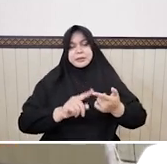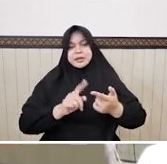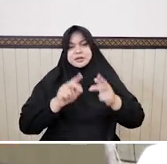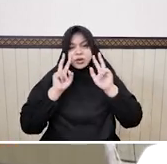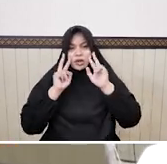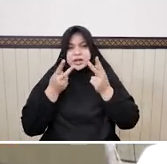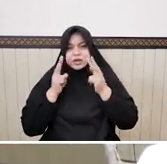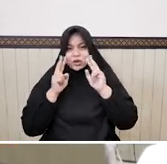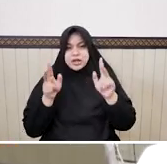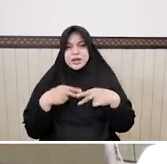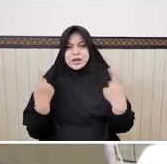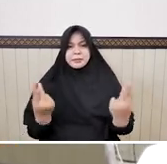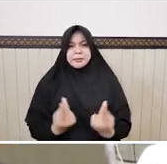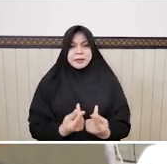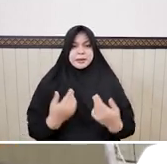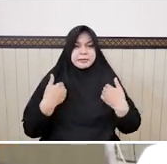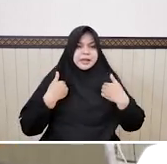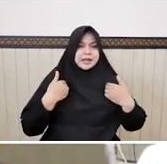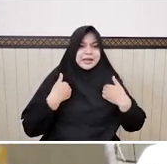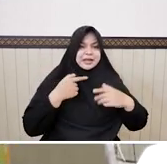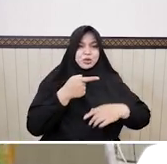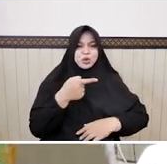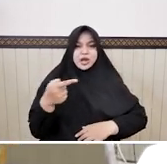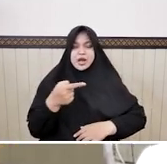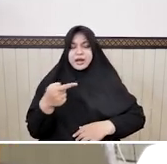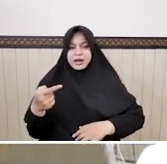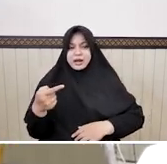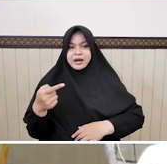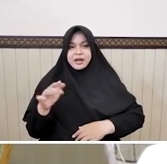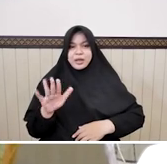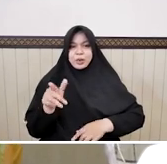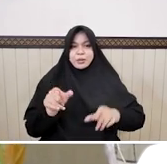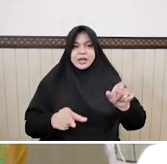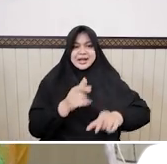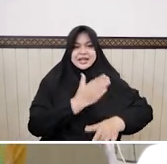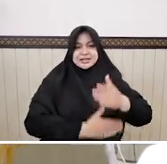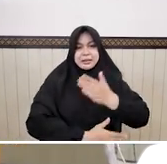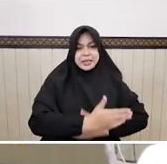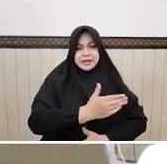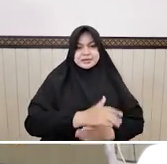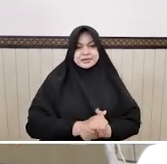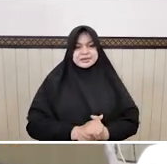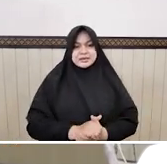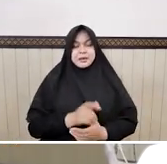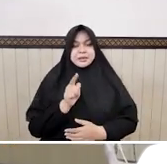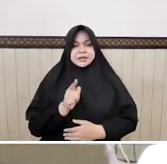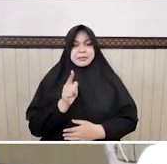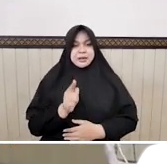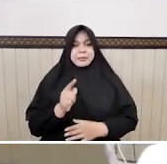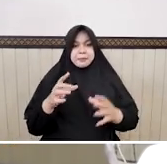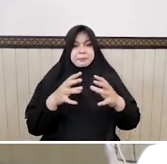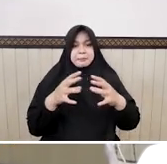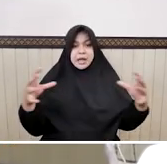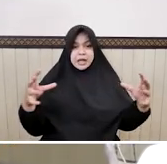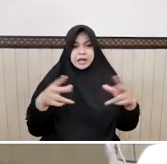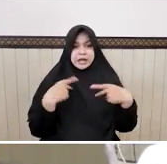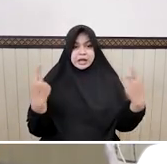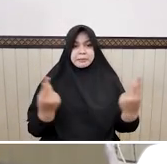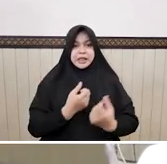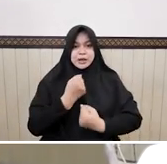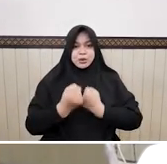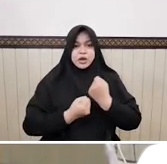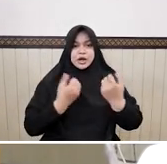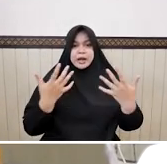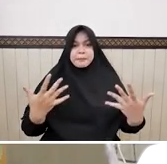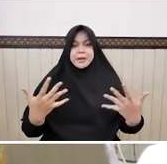saudara-saudara kami yang memiliki kekurangan ataupun penyandang disabilitas karena kebanyakan yang akan kami lakukan